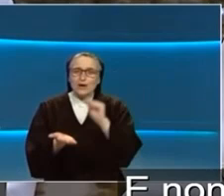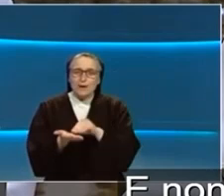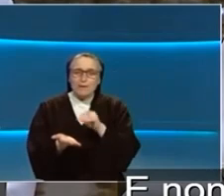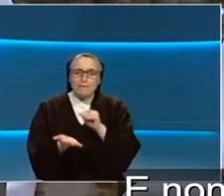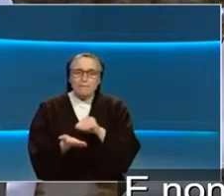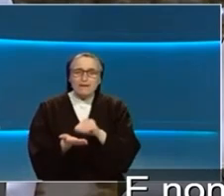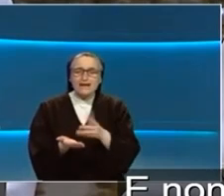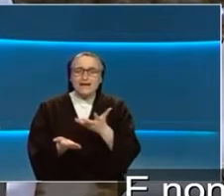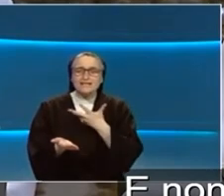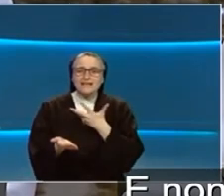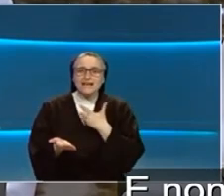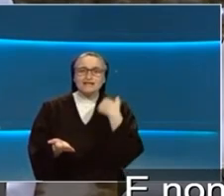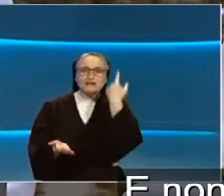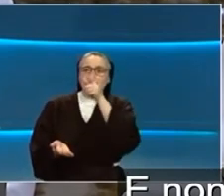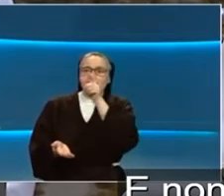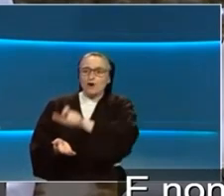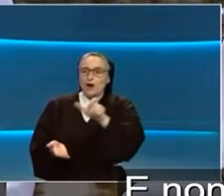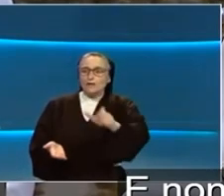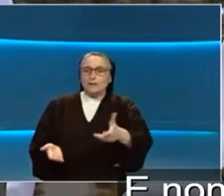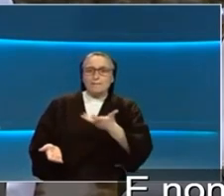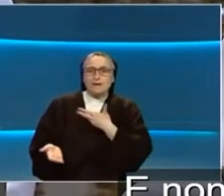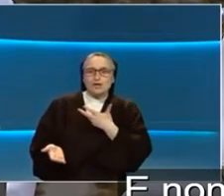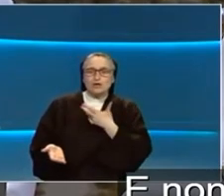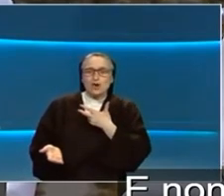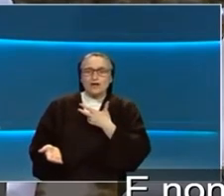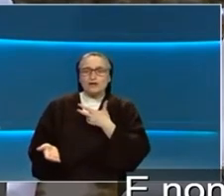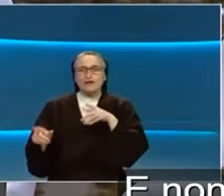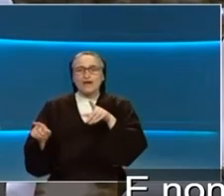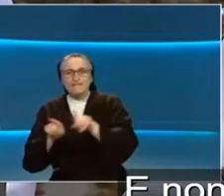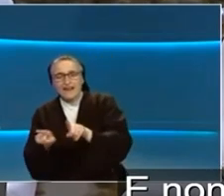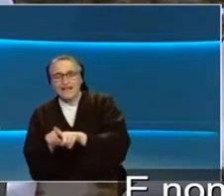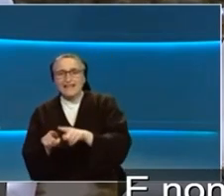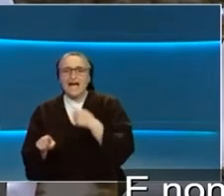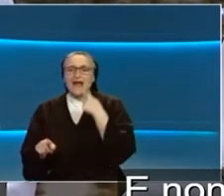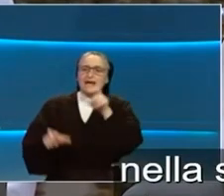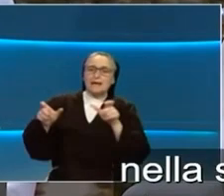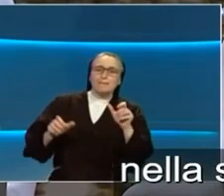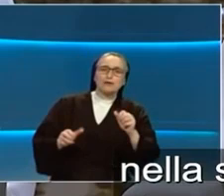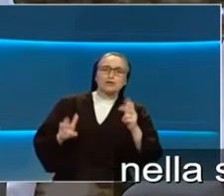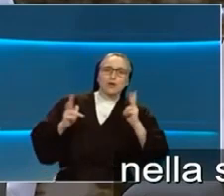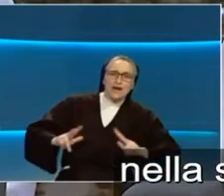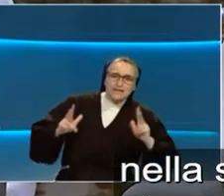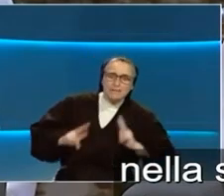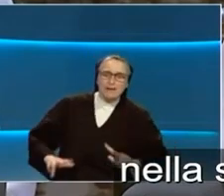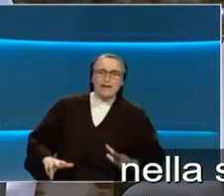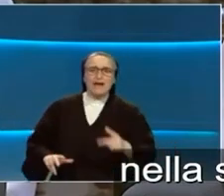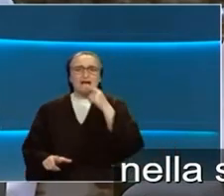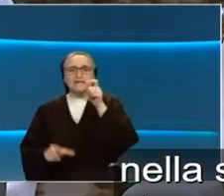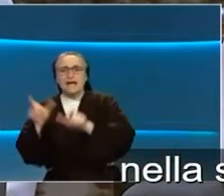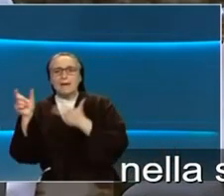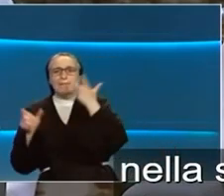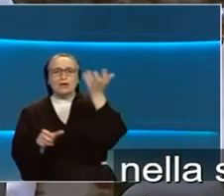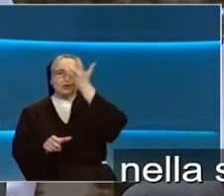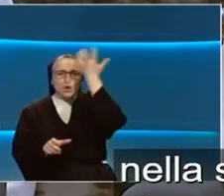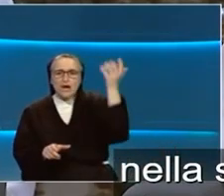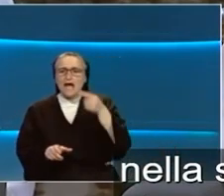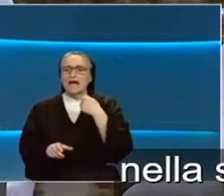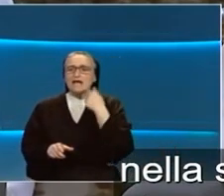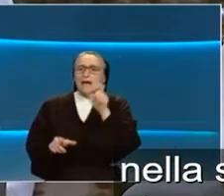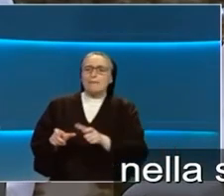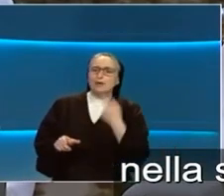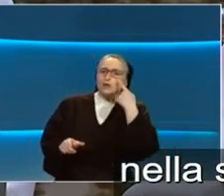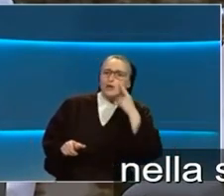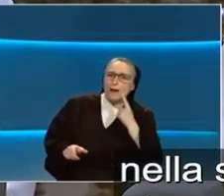형제들의 얼굴 속에서 역사 안에서 희망하고 꿈꾸는 이들, 우는 이들과 고통당하는